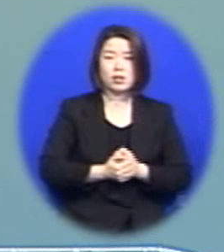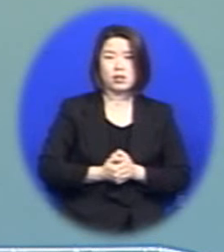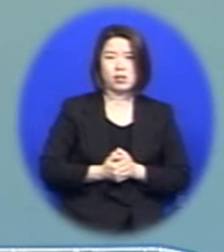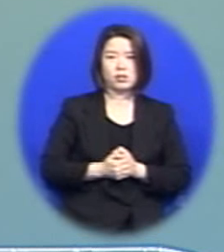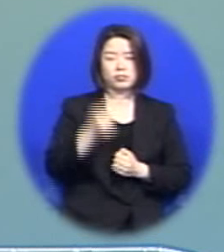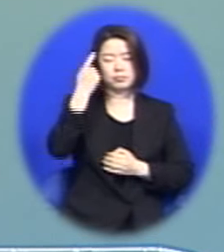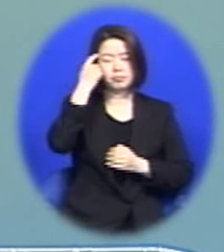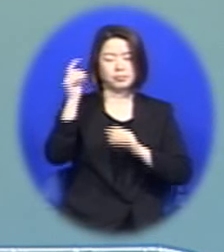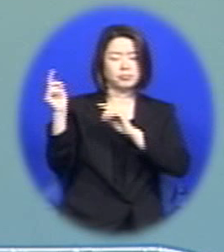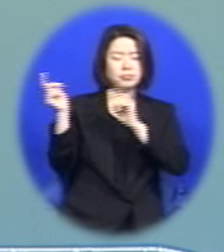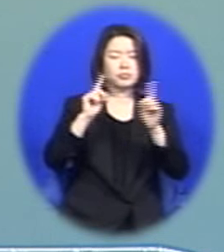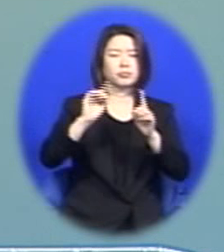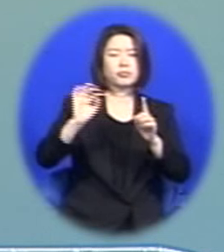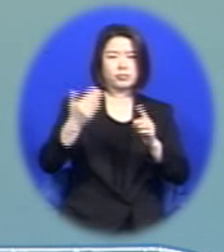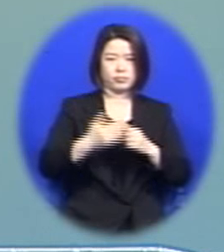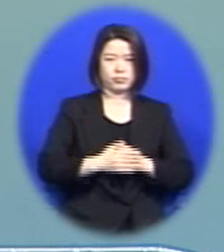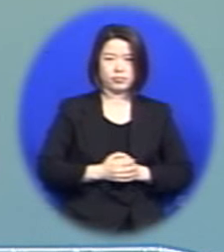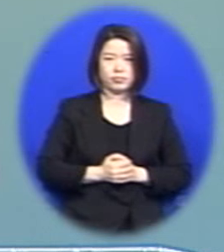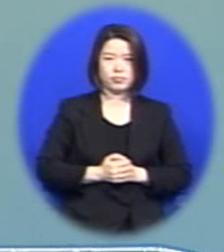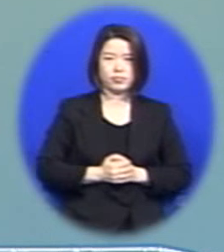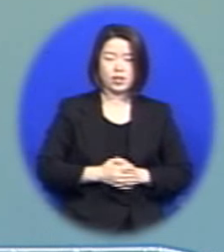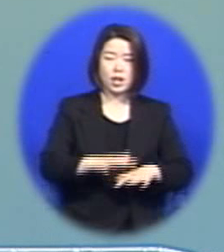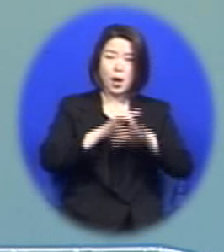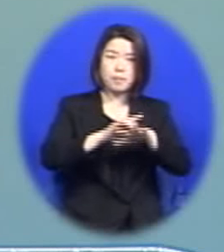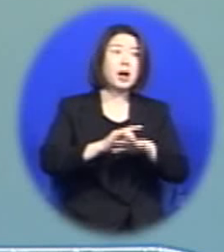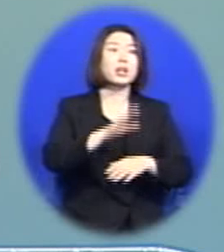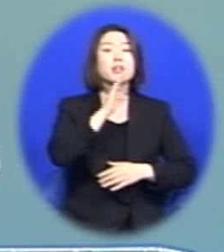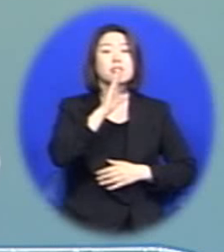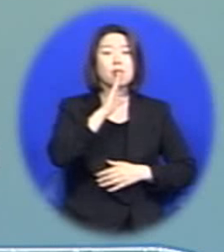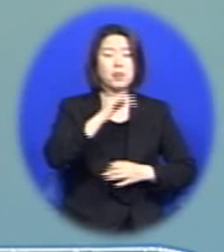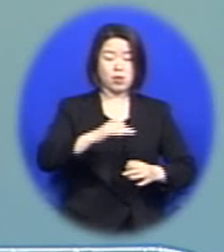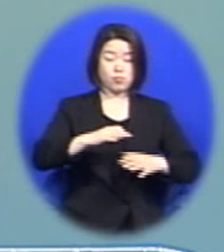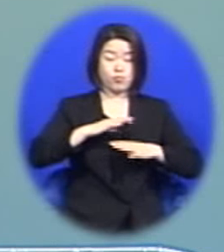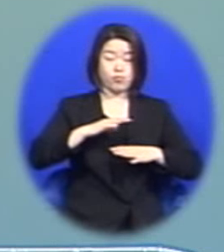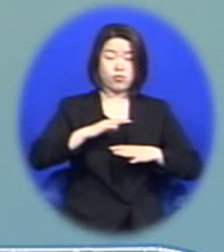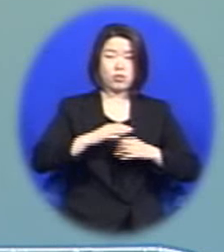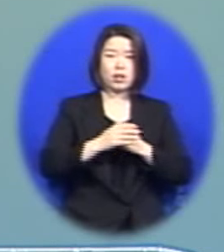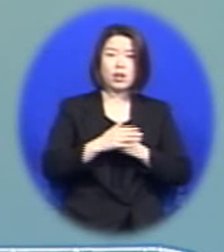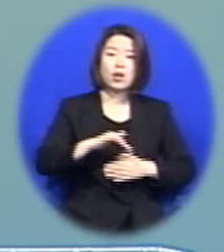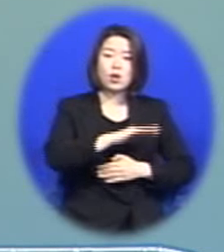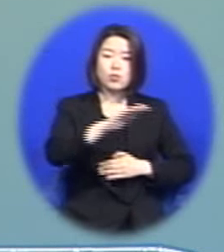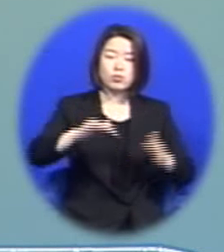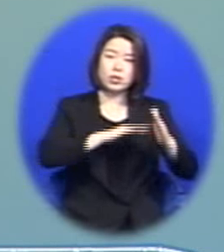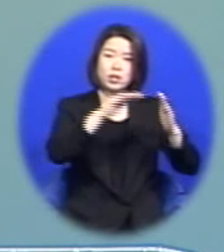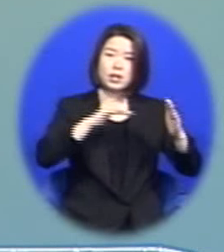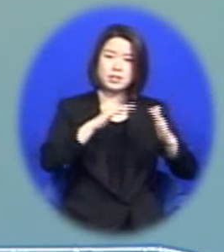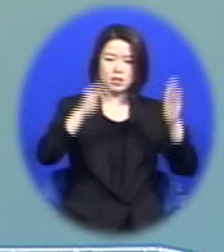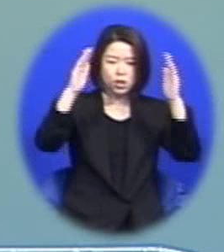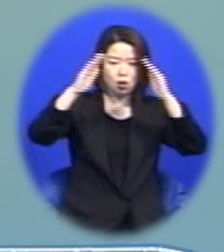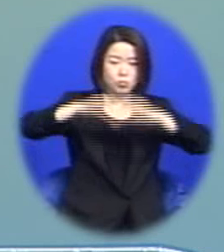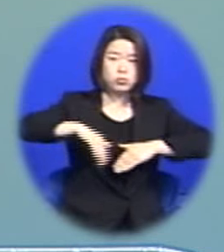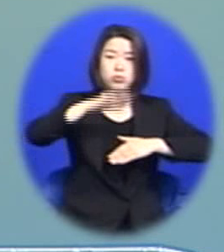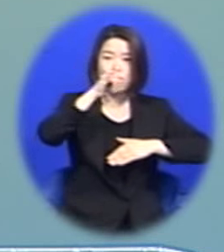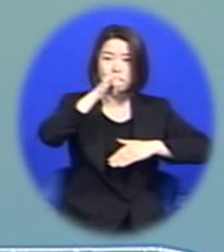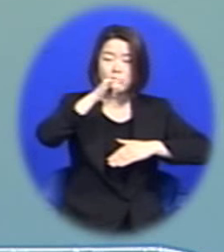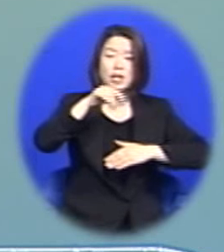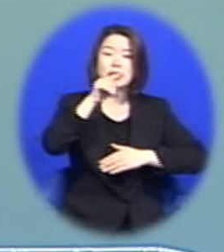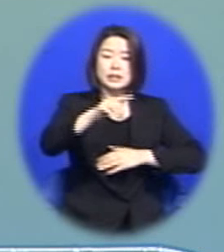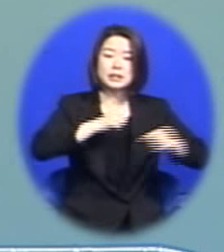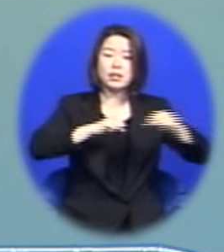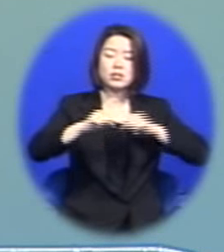정신 자리에 되요 마귀는 정말 무섭게 우리 가정을 무너뜨려 있는데 그 역사가 우리 속에